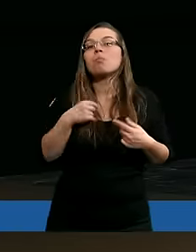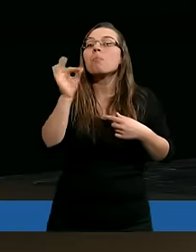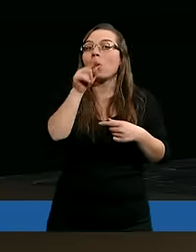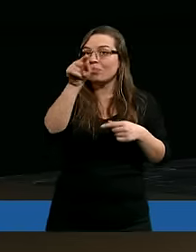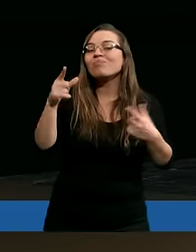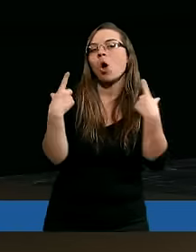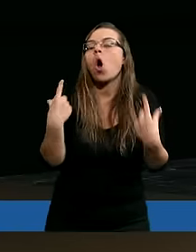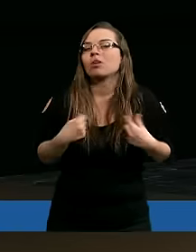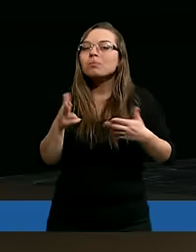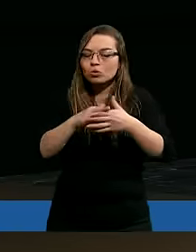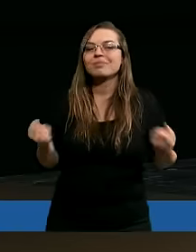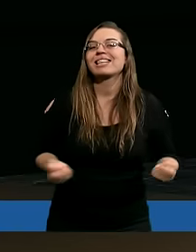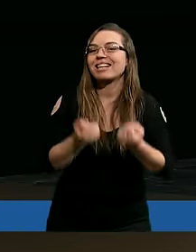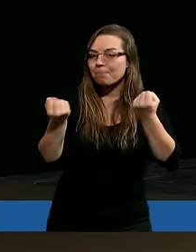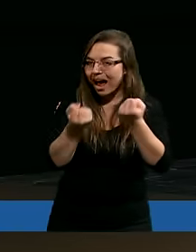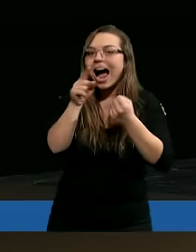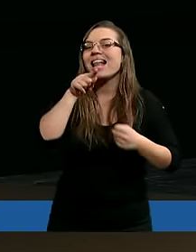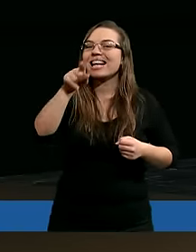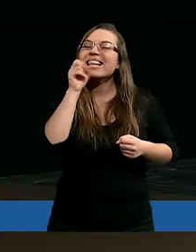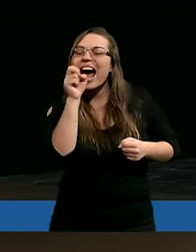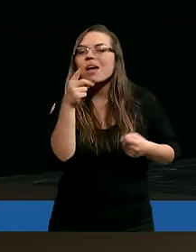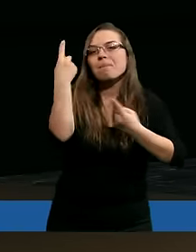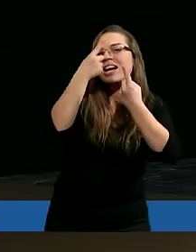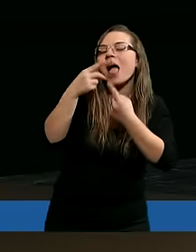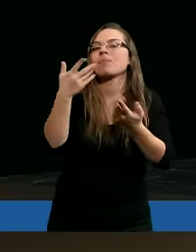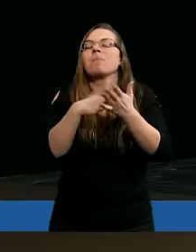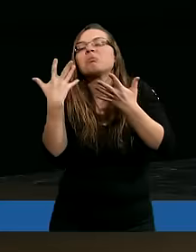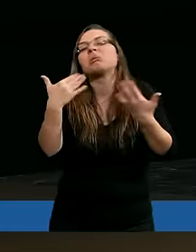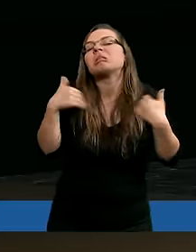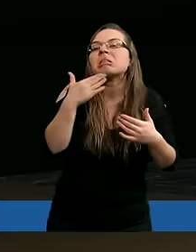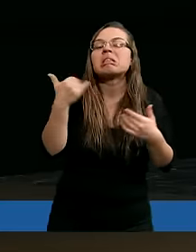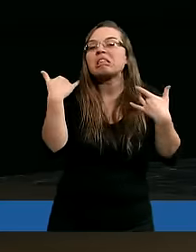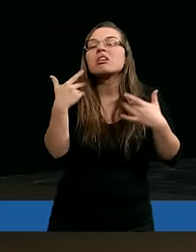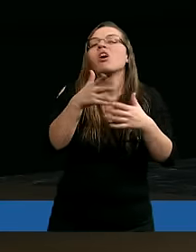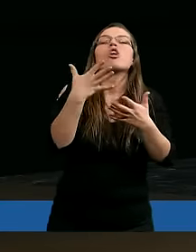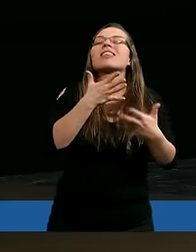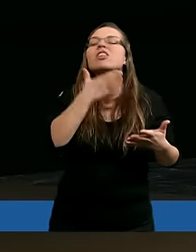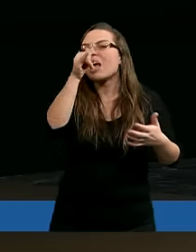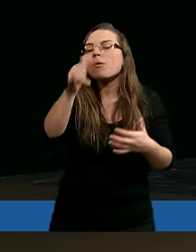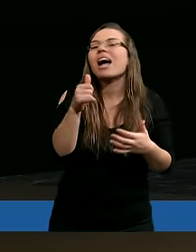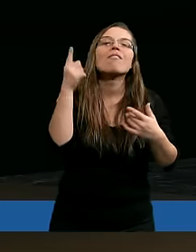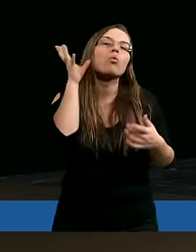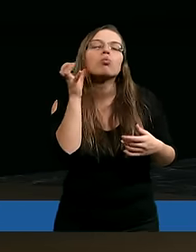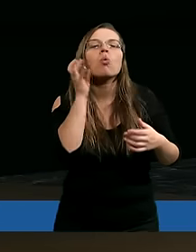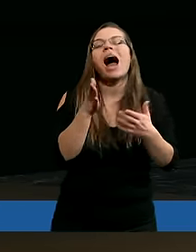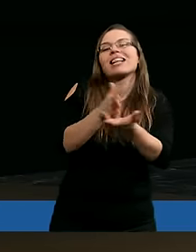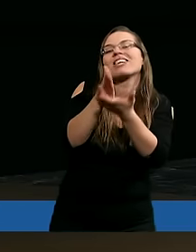Bo osoby, które zmagają się z takimi myślami, nie są w nastroju, żeby słuchać